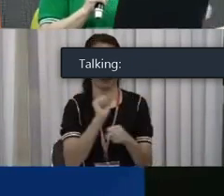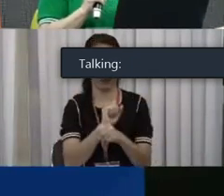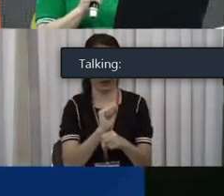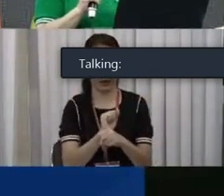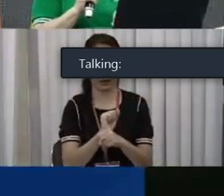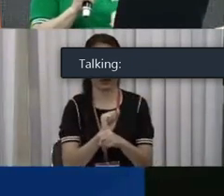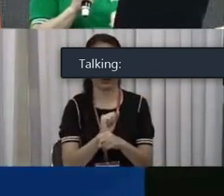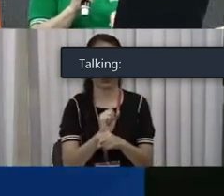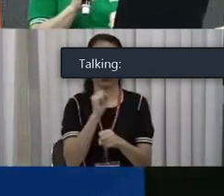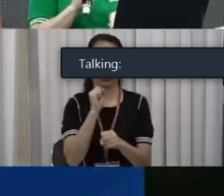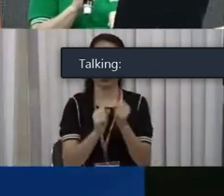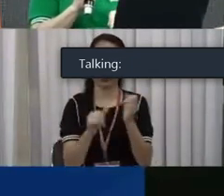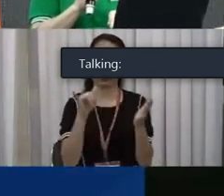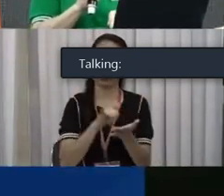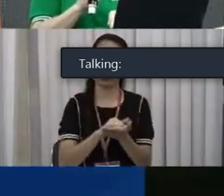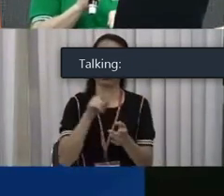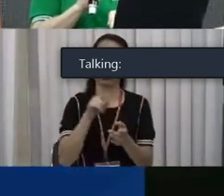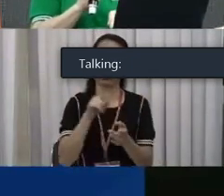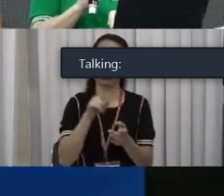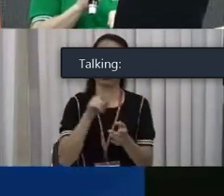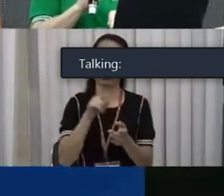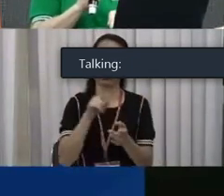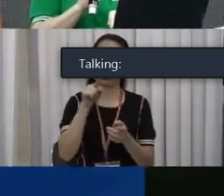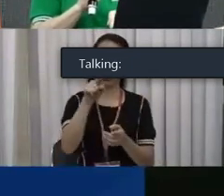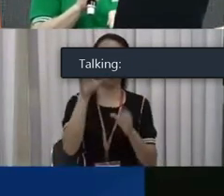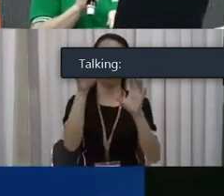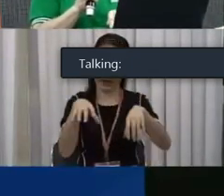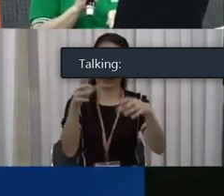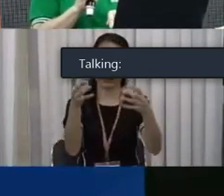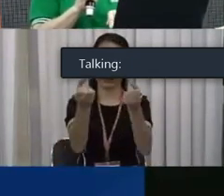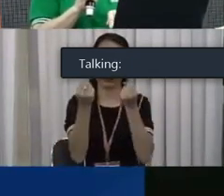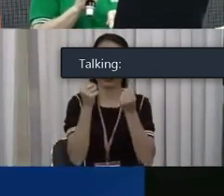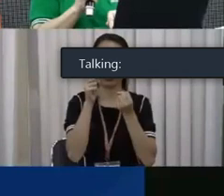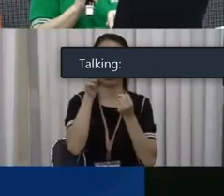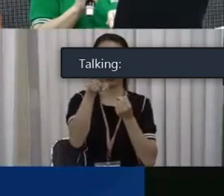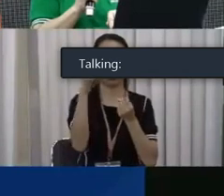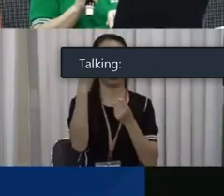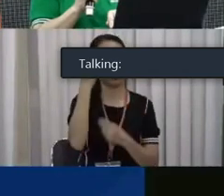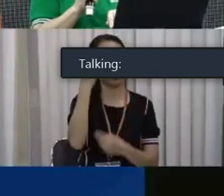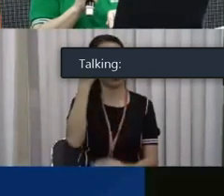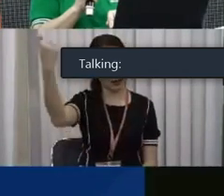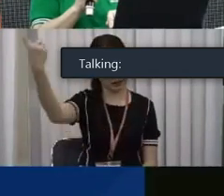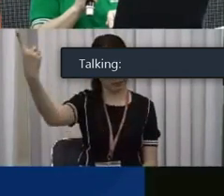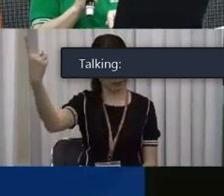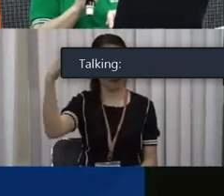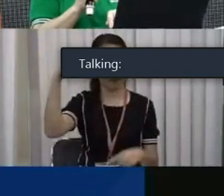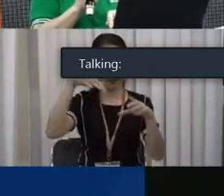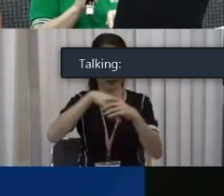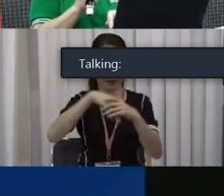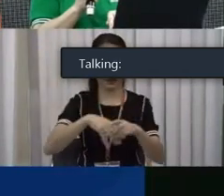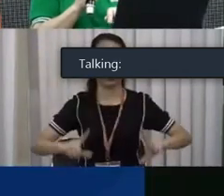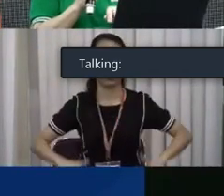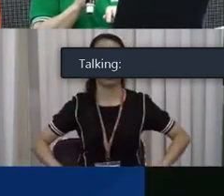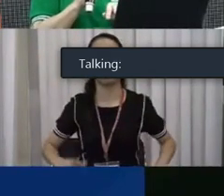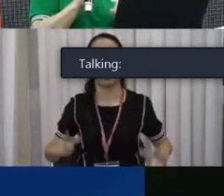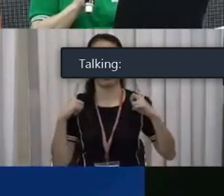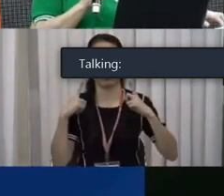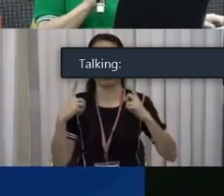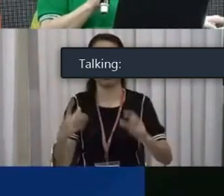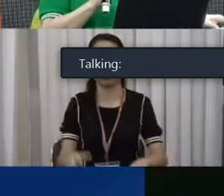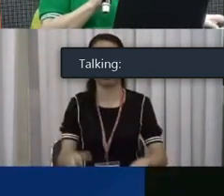sa itong unsang atong gusto sa kinabuhi. Okay. So naghisgotaan eh